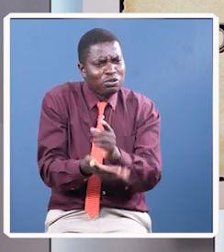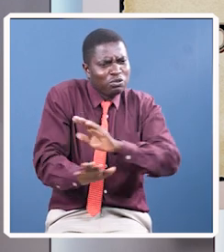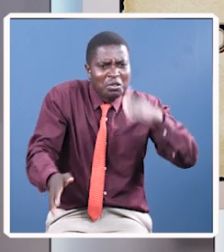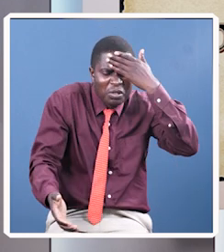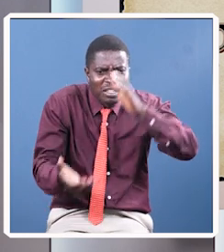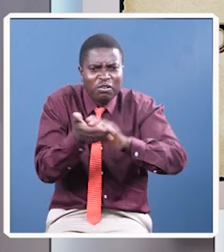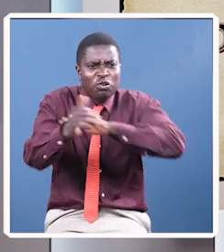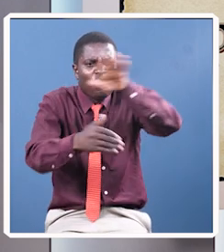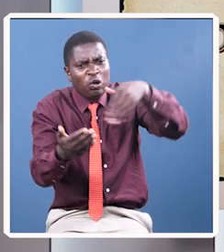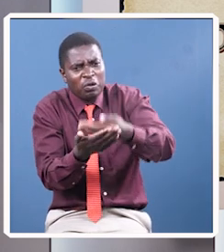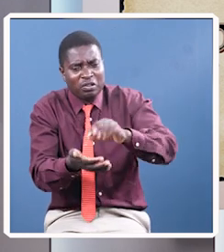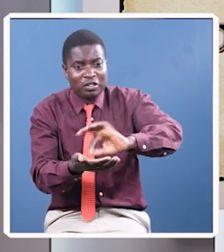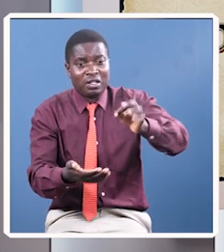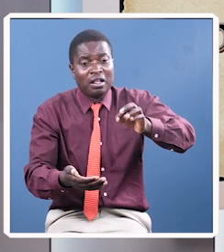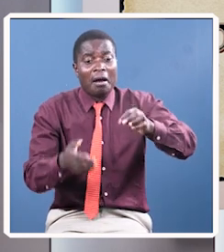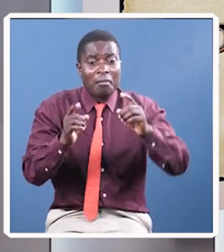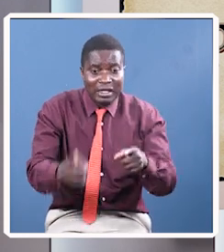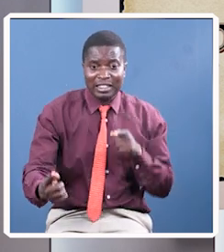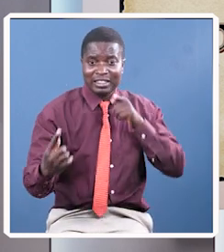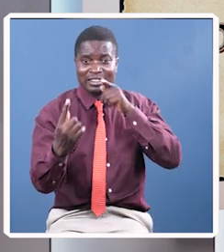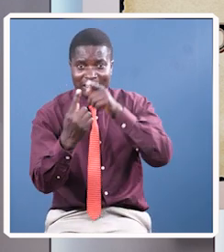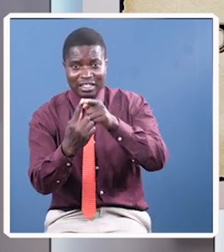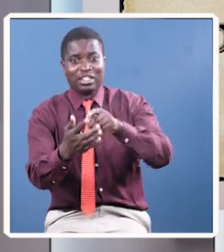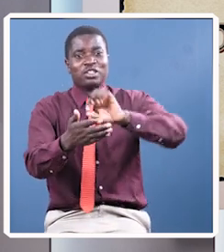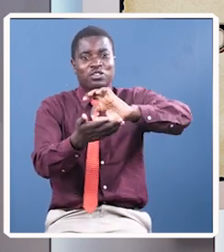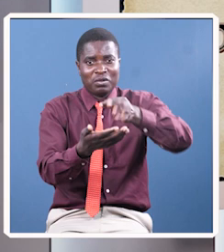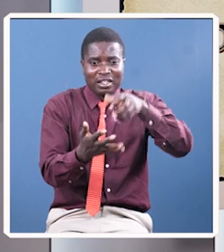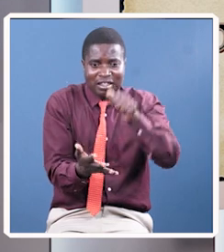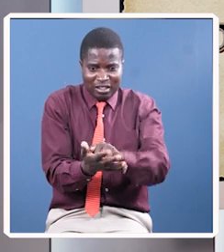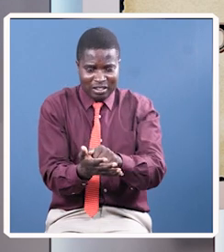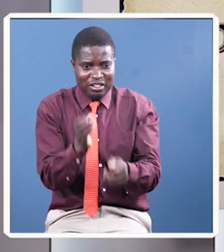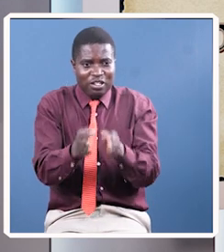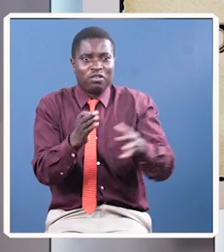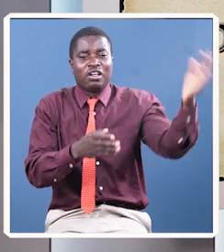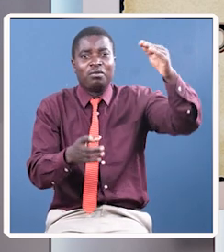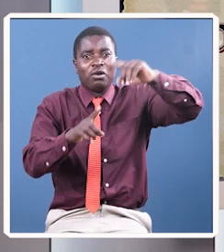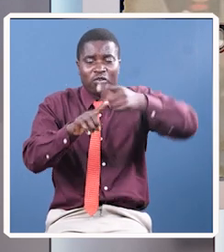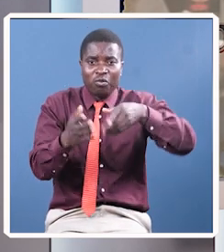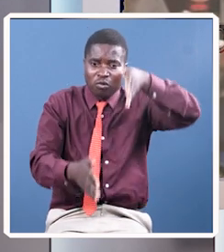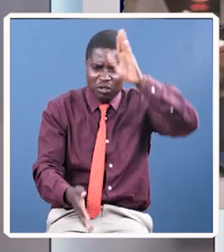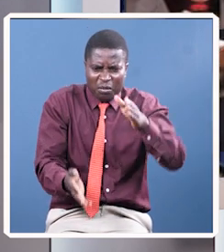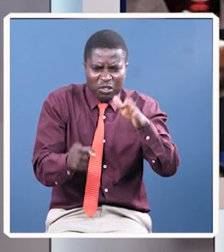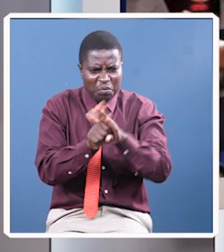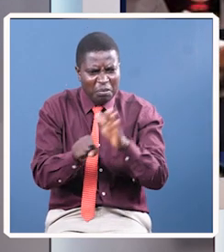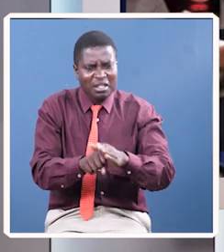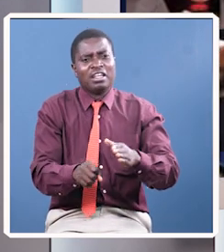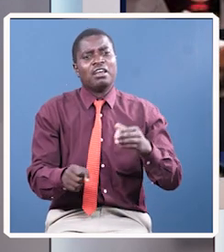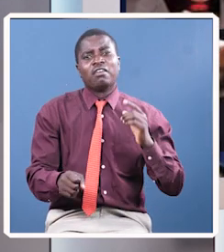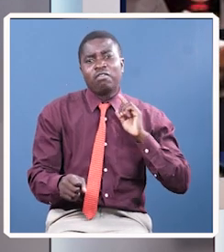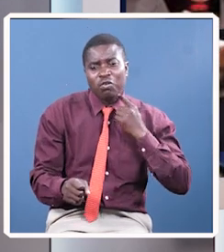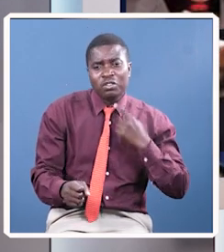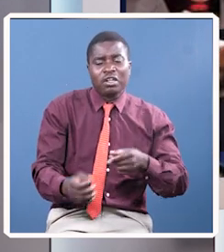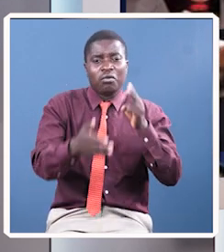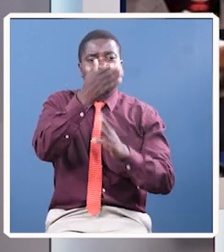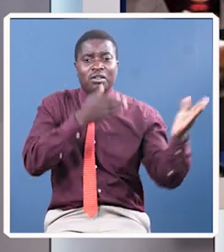zaimwea, muone kana yaka vakuna mari. Neguti wa profita wa shinji venema, wabudira munyika. We have many false